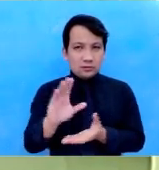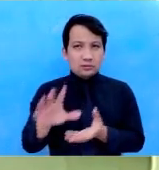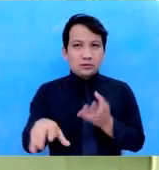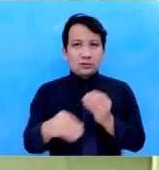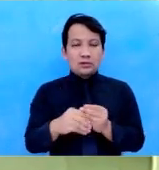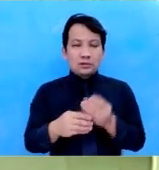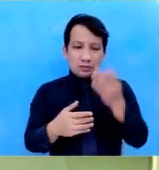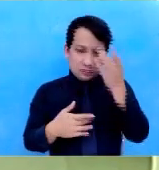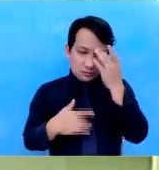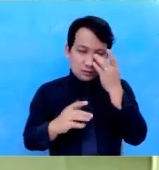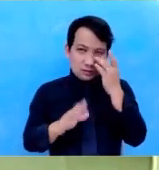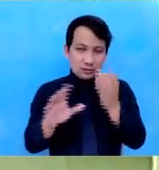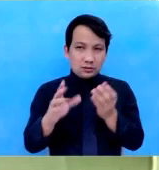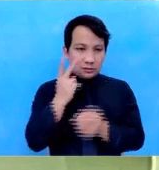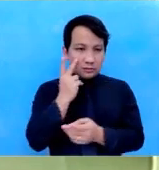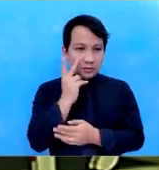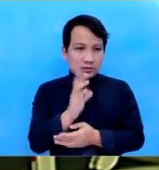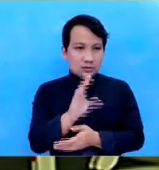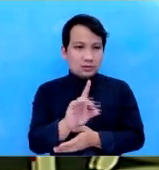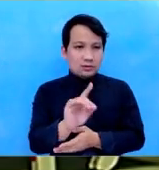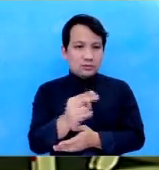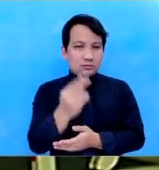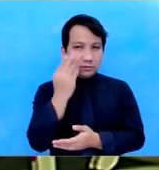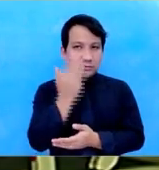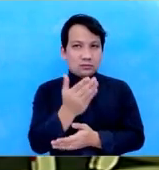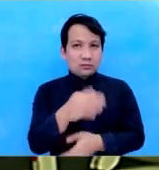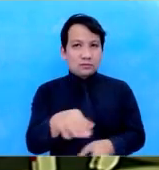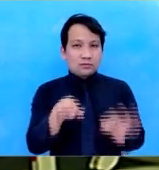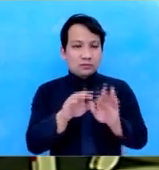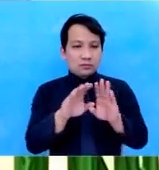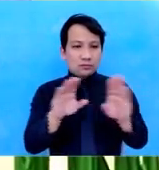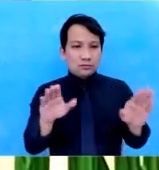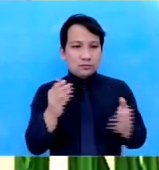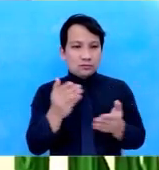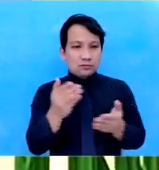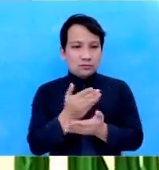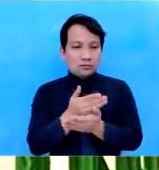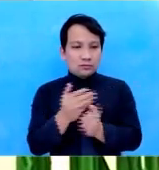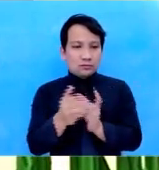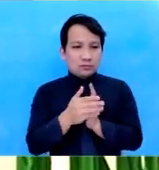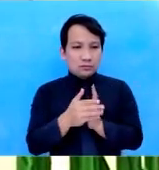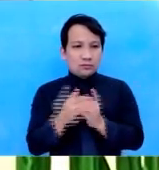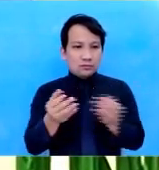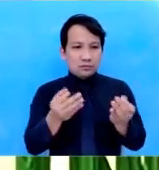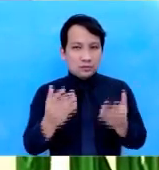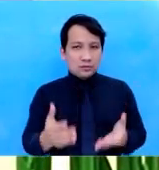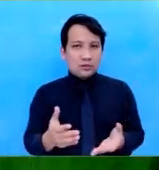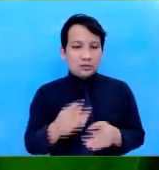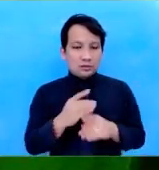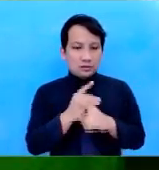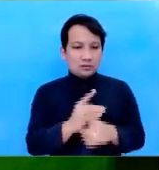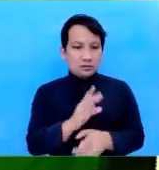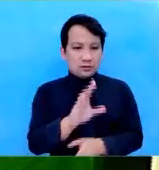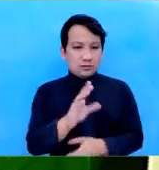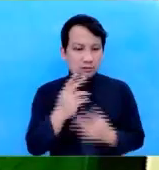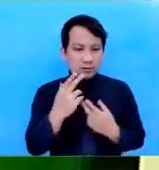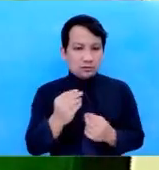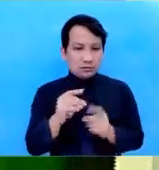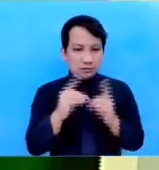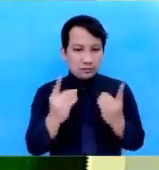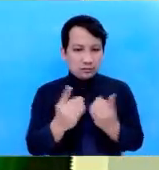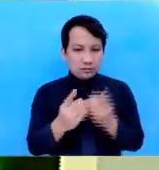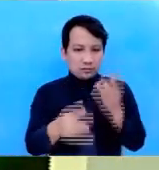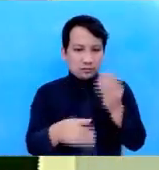naman yan, di raw nakikita ng DOH na kailangan magbukas ng panibagong isolation facilities. Depensa naman ng Health Department sa